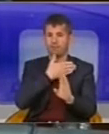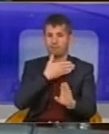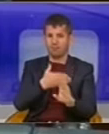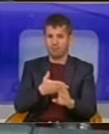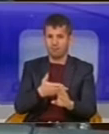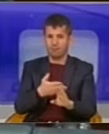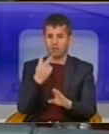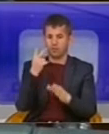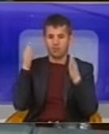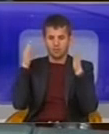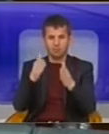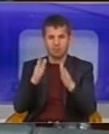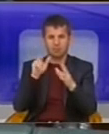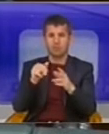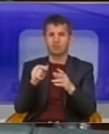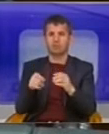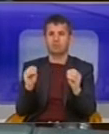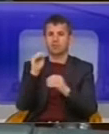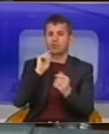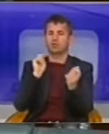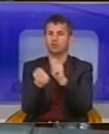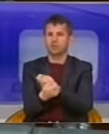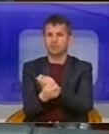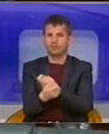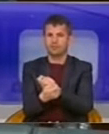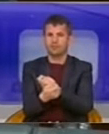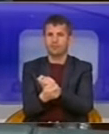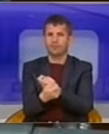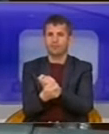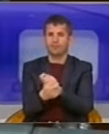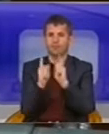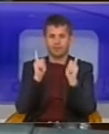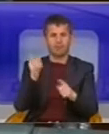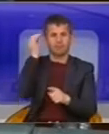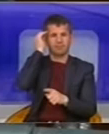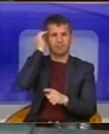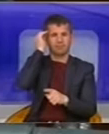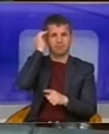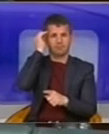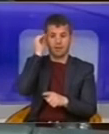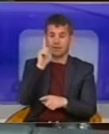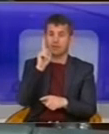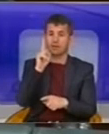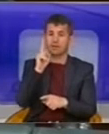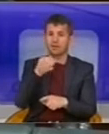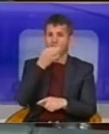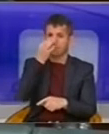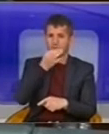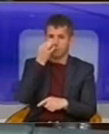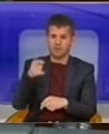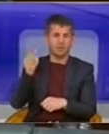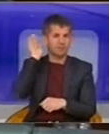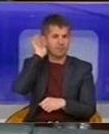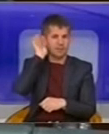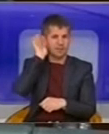dy sektor, ka ndodhë ndryshime që gjatë do të mbohen në mendë. Bazuar në informatën e